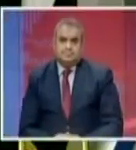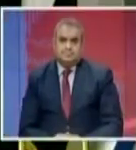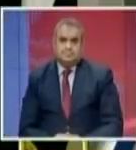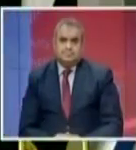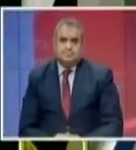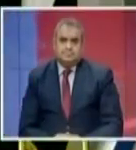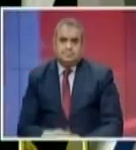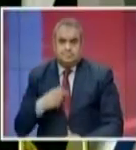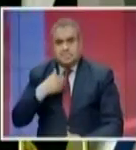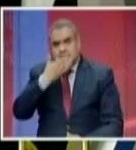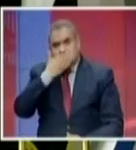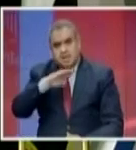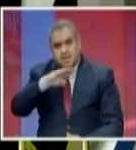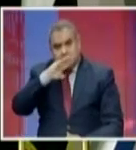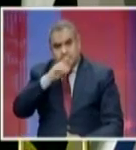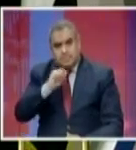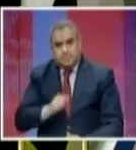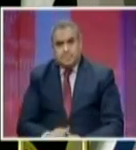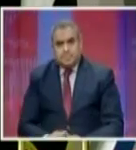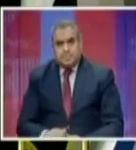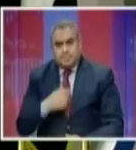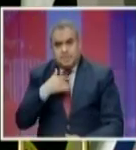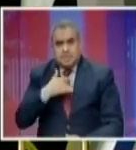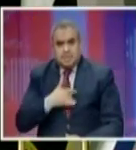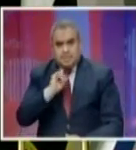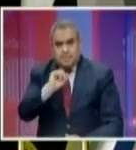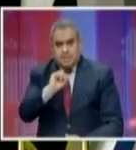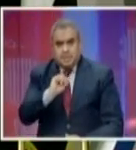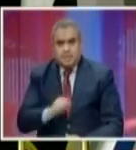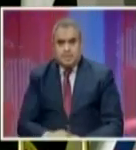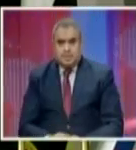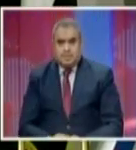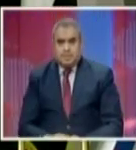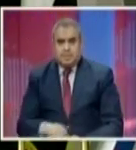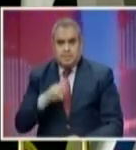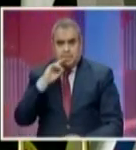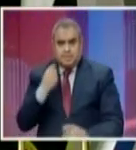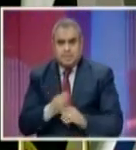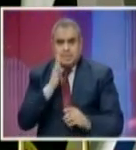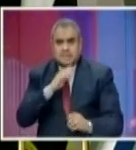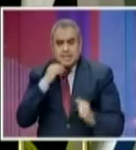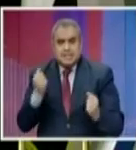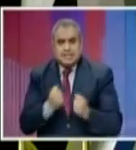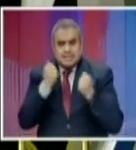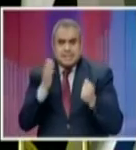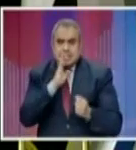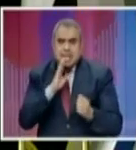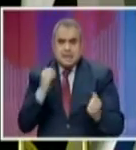وأنا عايز أقول الحمد لله. أنا عن نفسي أنا بحب الدراسة والرياضة جدا،